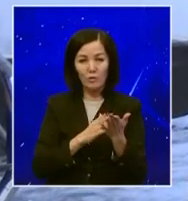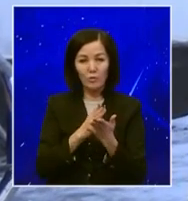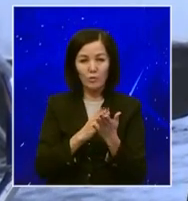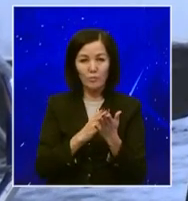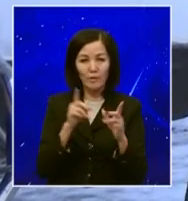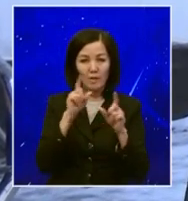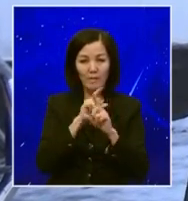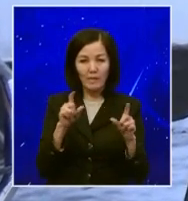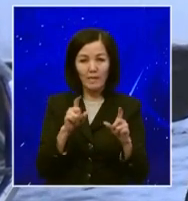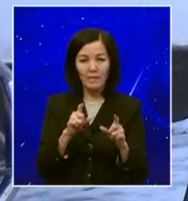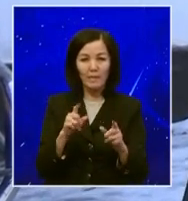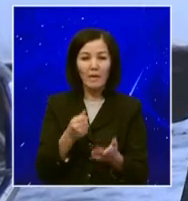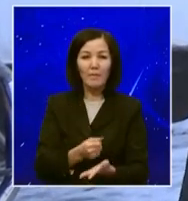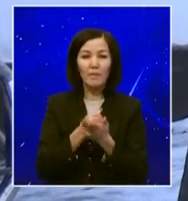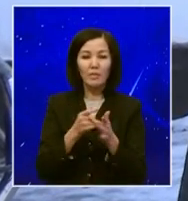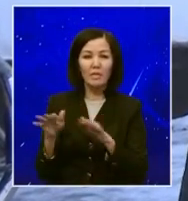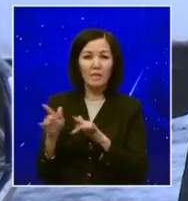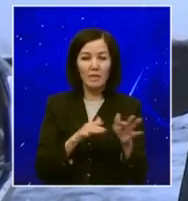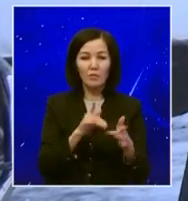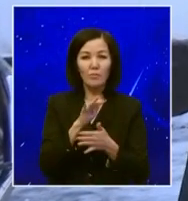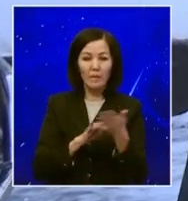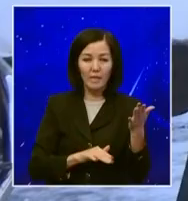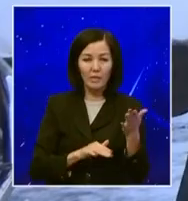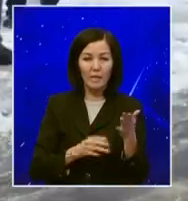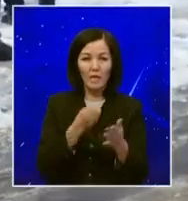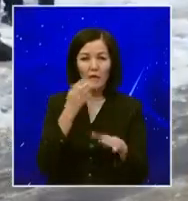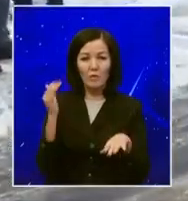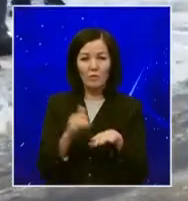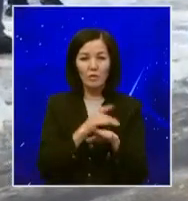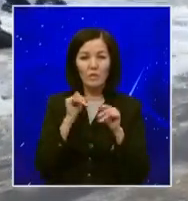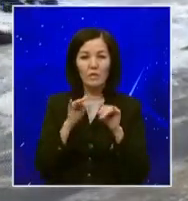акцию по возможности, делать вот такие вот хорошие дела.